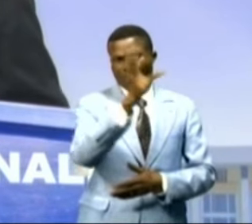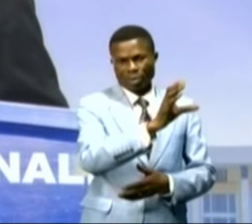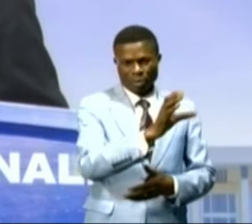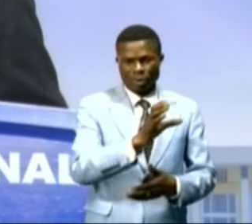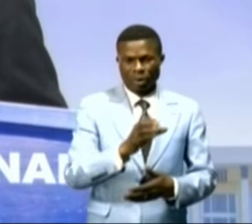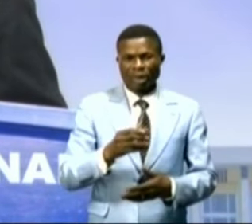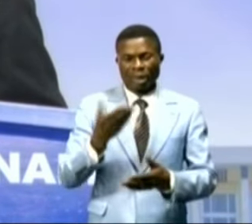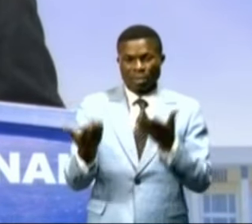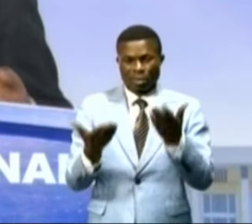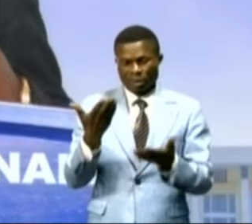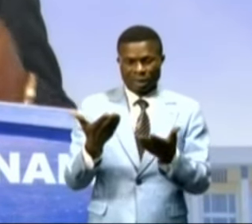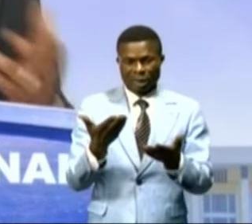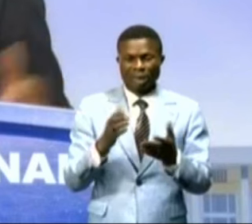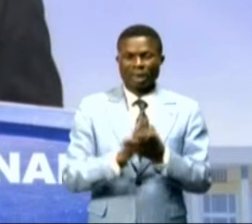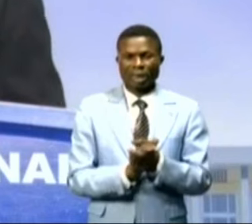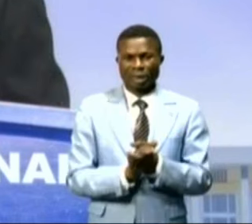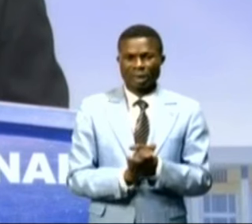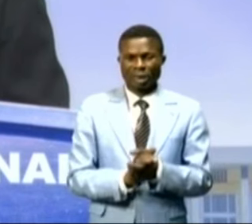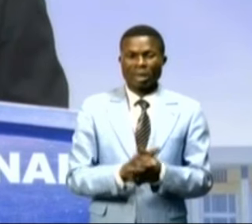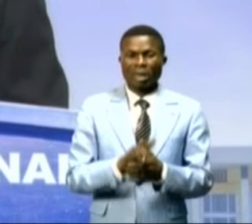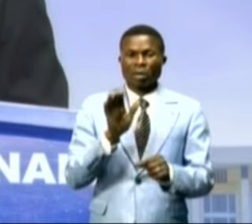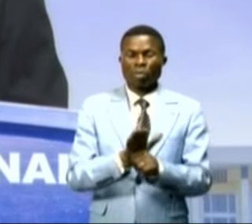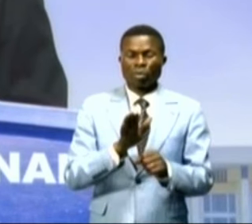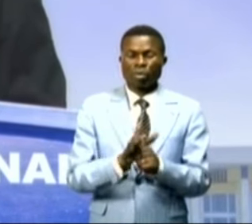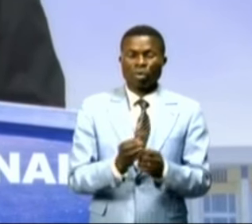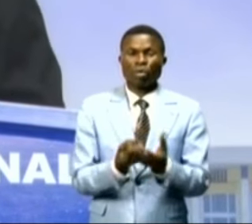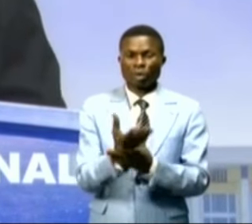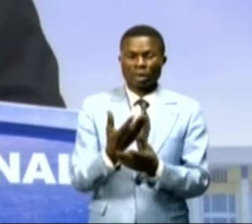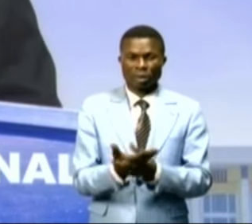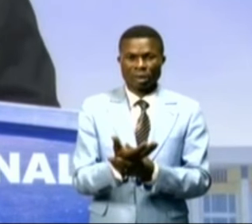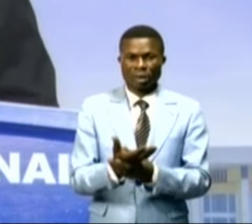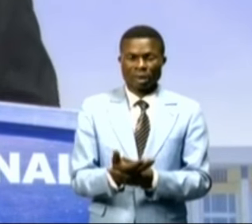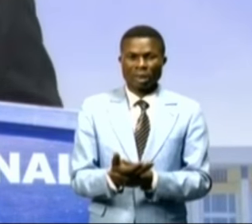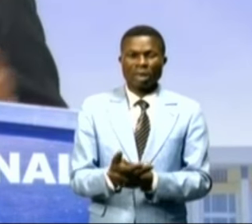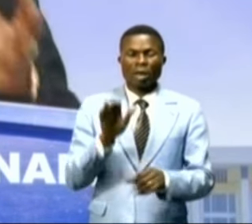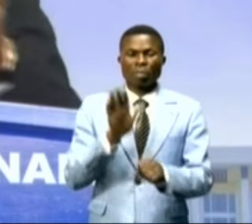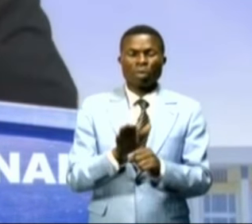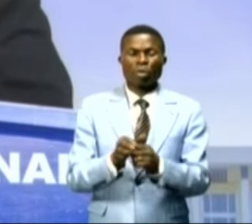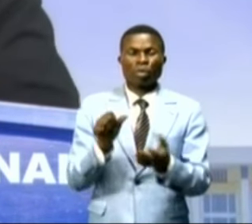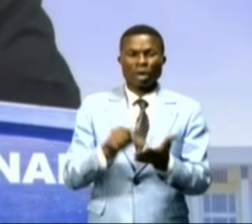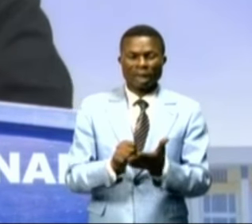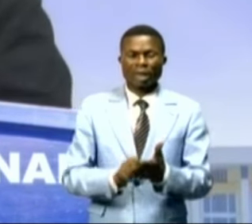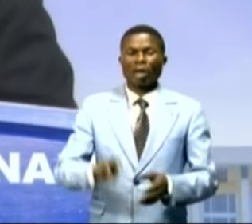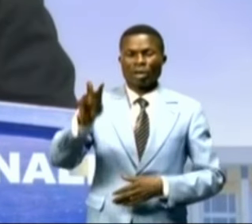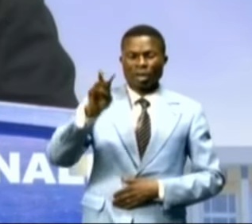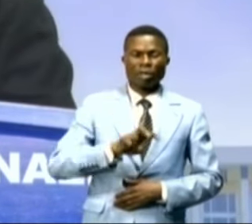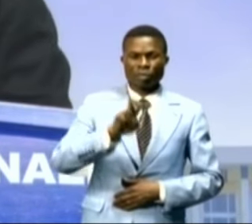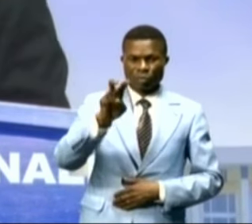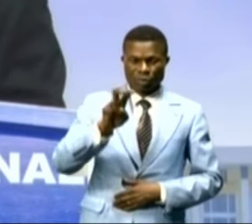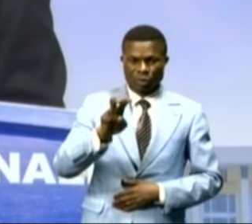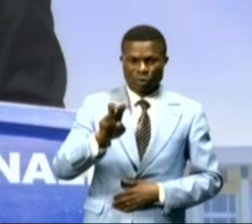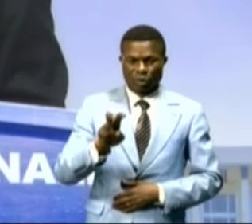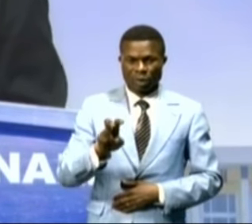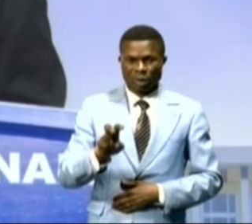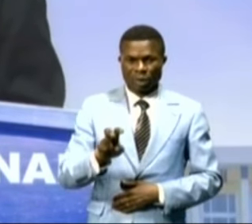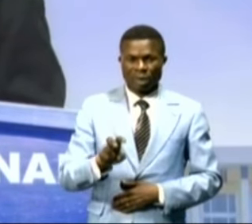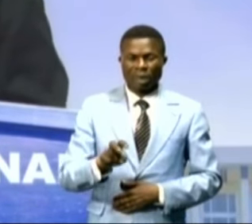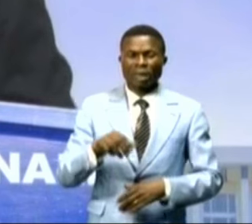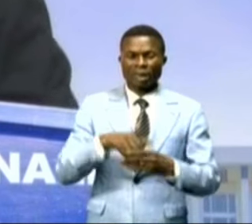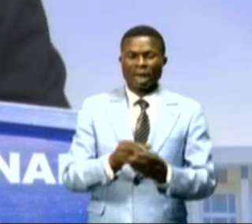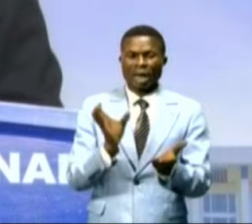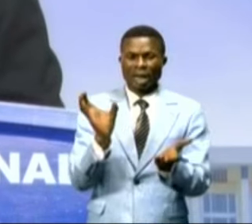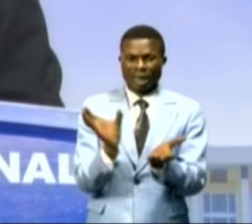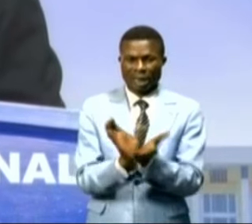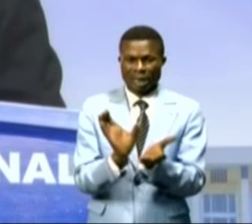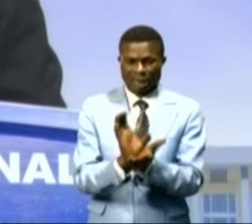pensé que ça faisait un peu désordre, que ce soit autant d'autres missions qu'il fallait mettre ça sur un seul ordre de mission, parce que